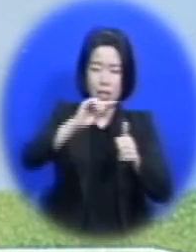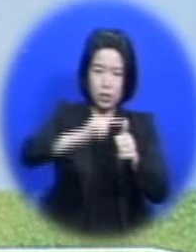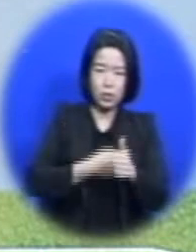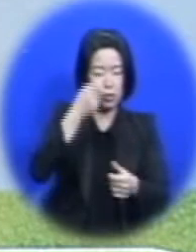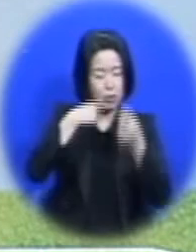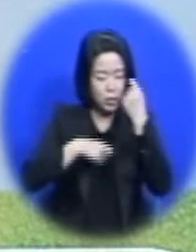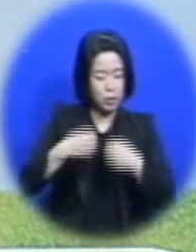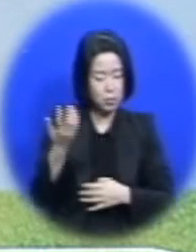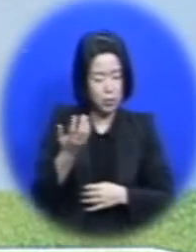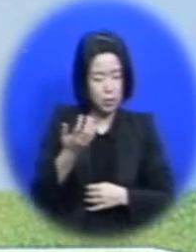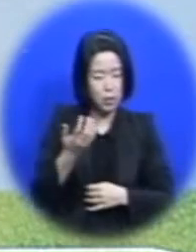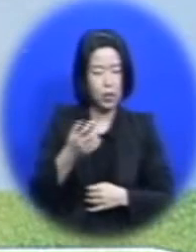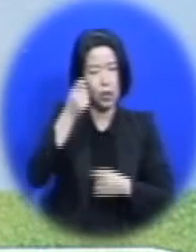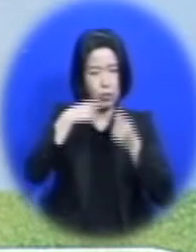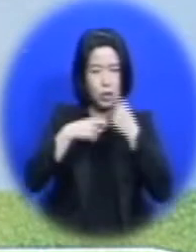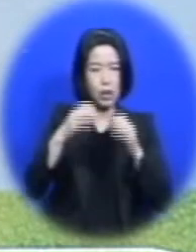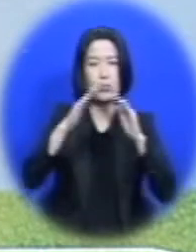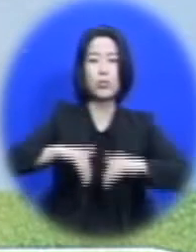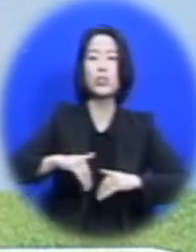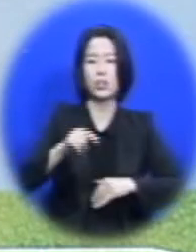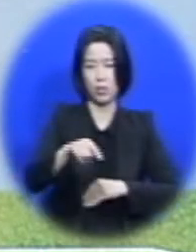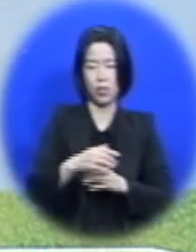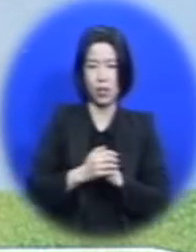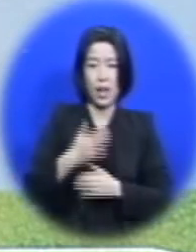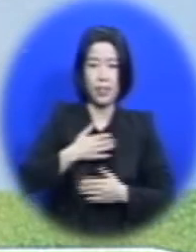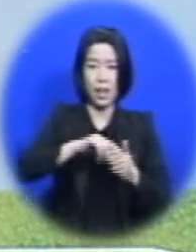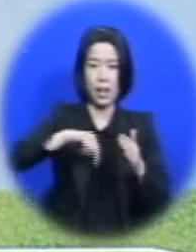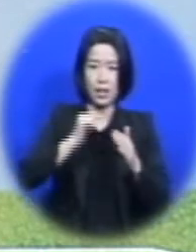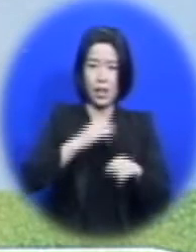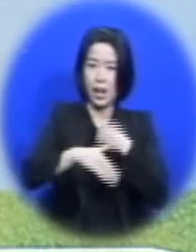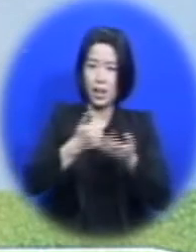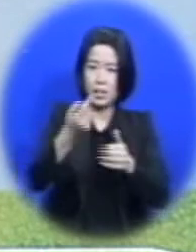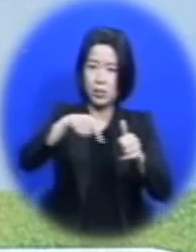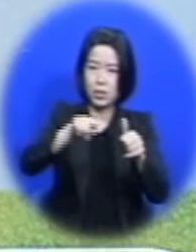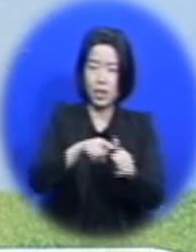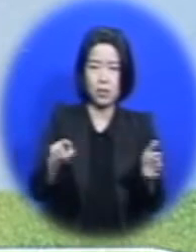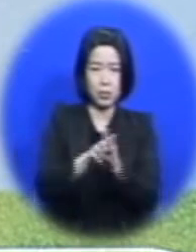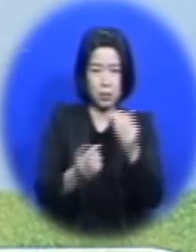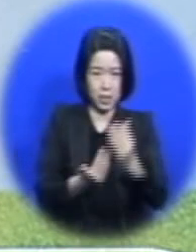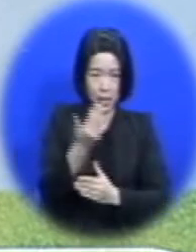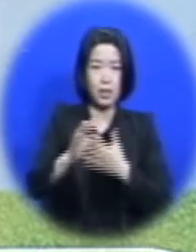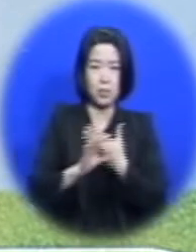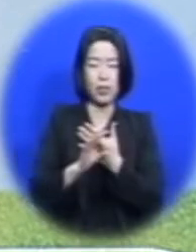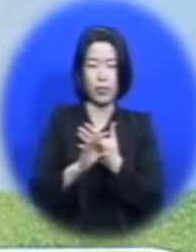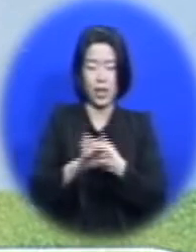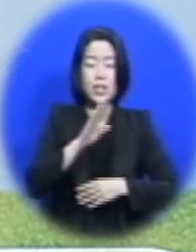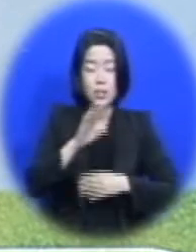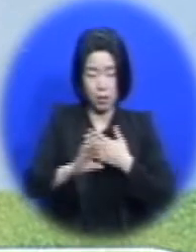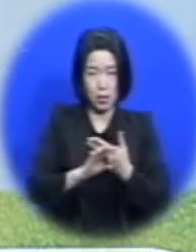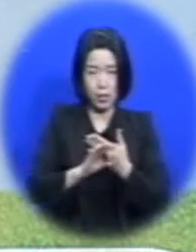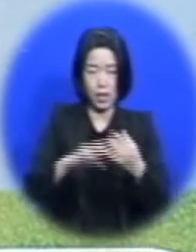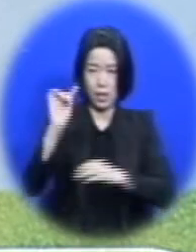슬퍼서 울다가 무너지는 거죠 내 안에 하나님을 의지하는 믿음이 생기면 그러면